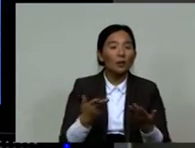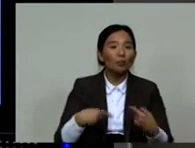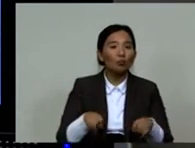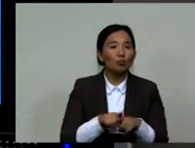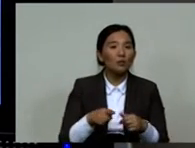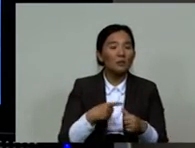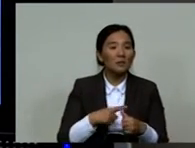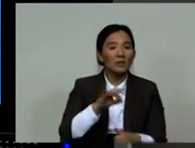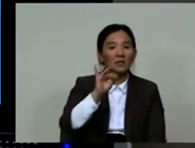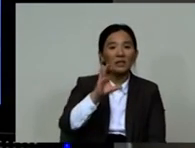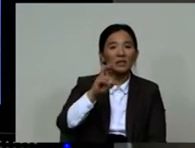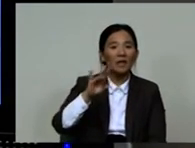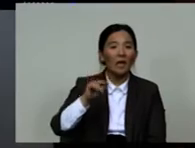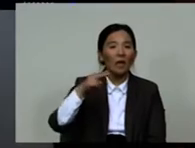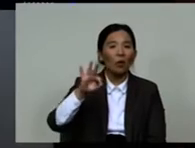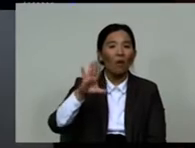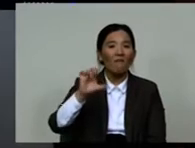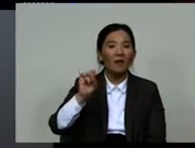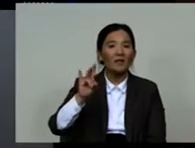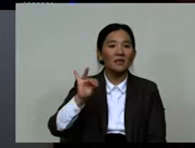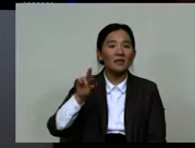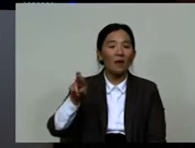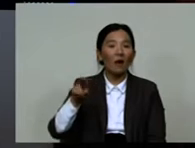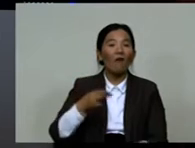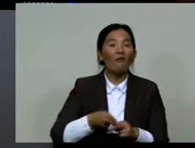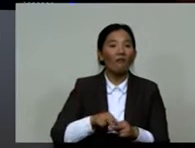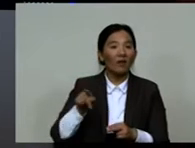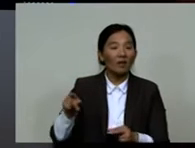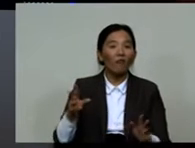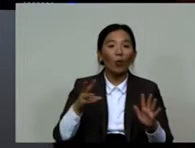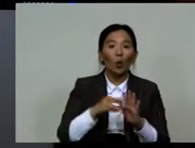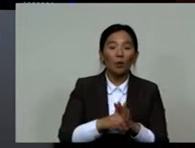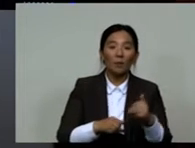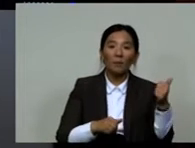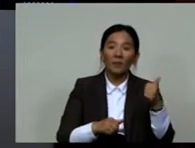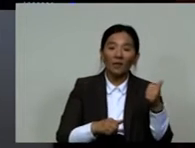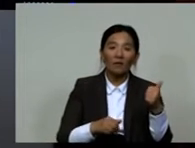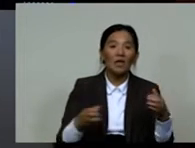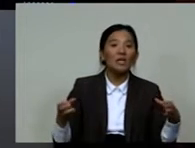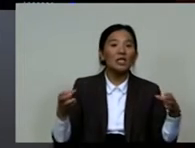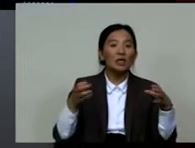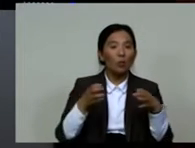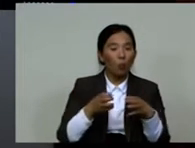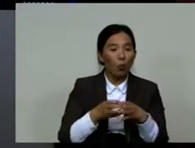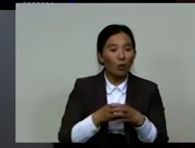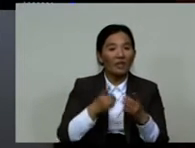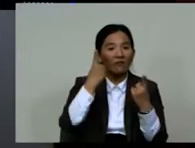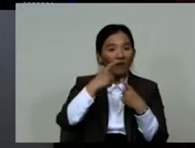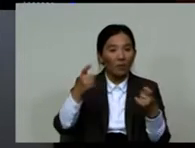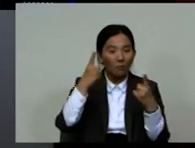называем исследованиями? В это входит первое – сбор